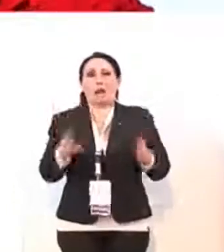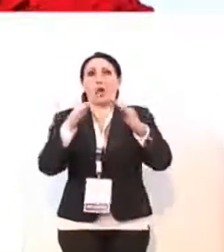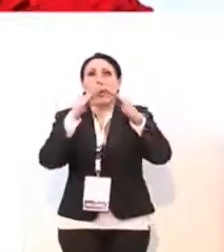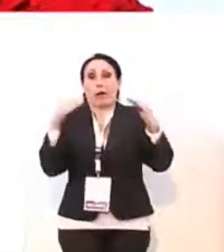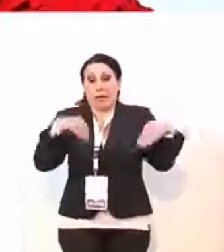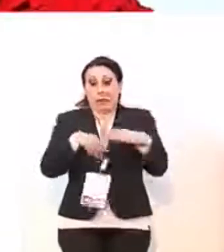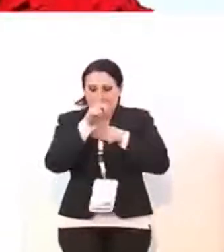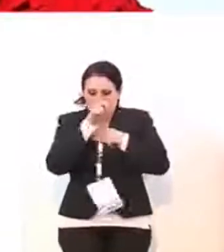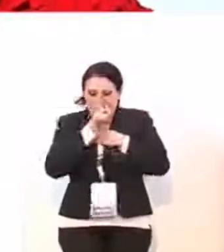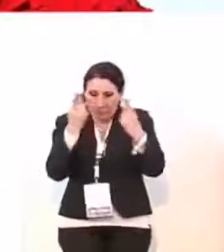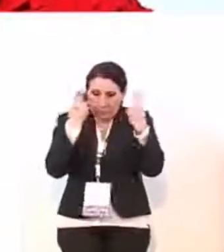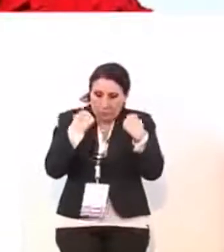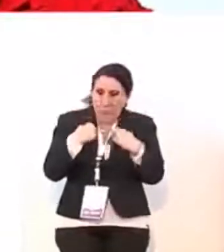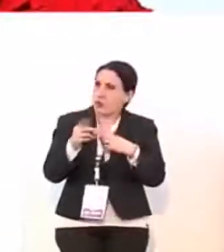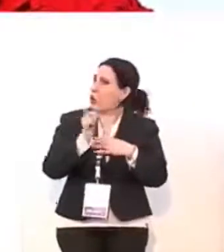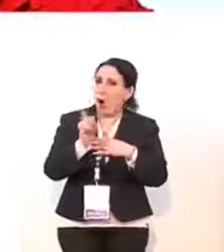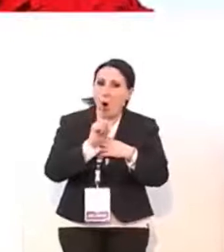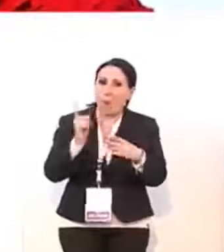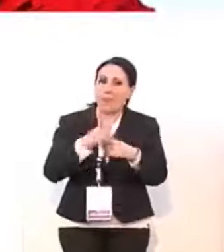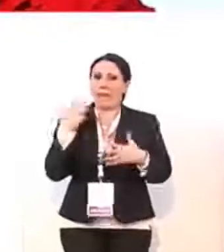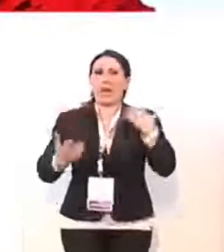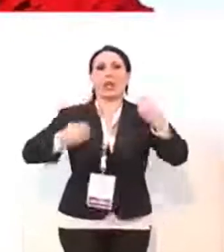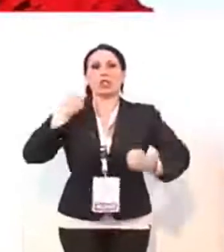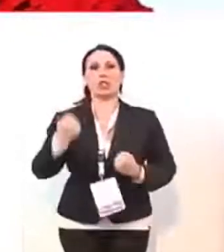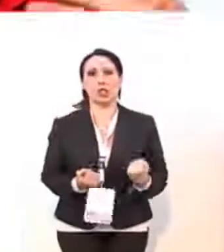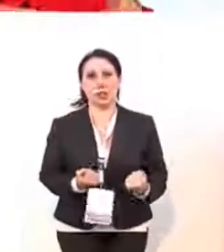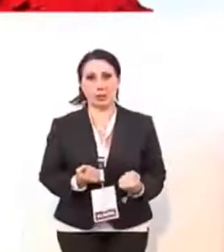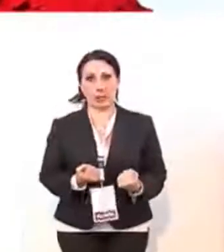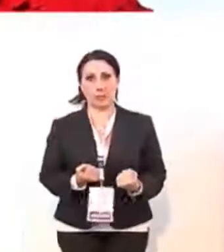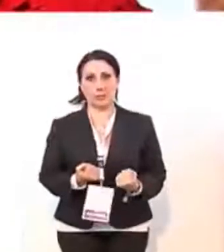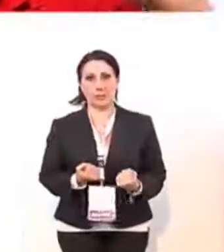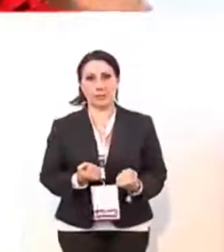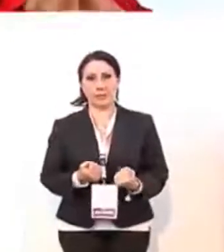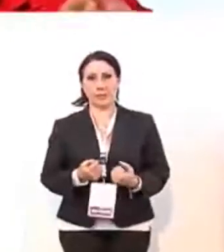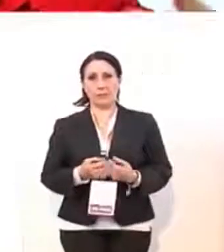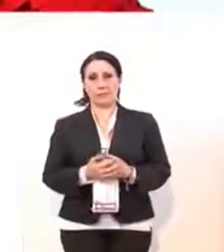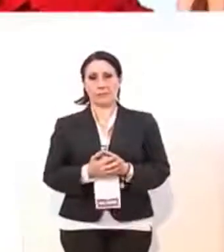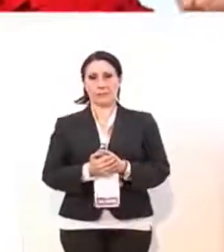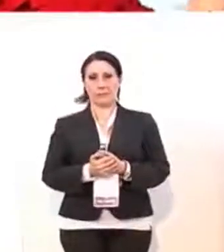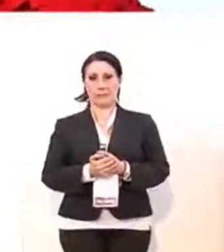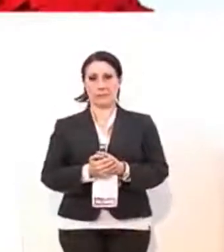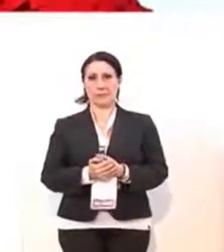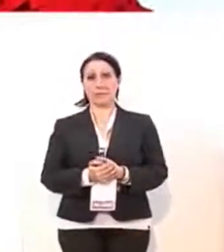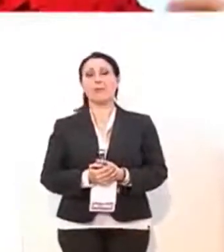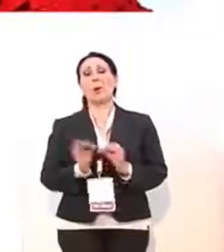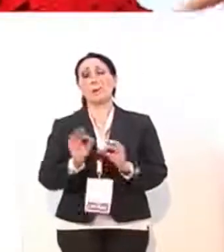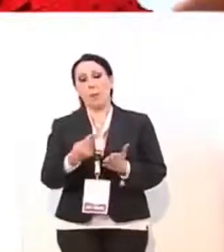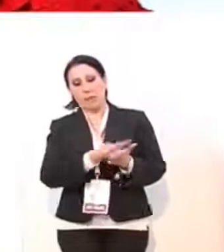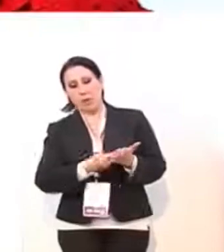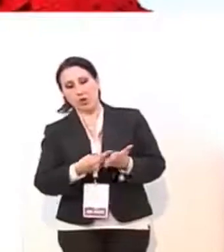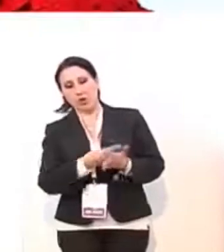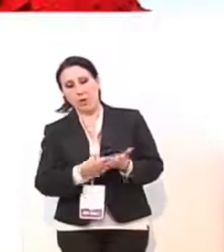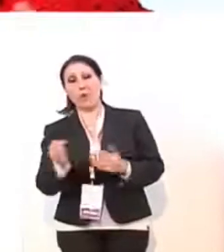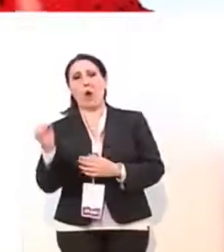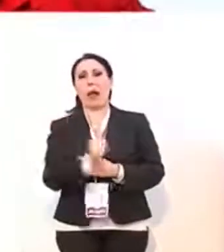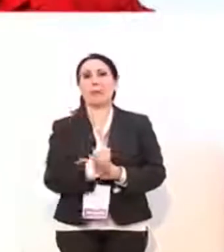a non essere isolate su questo fronte. E quindi l'azione che poi è stata fatta sul piano antiviolenza ora,